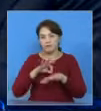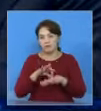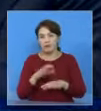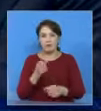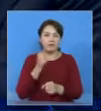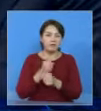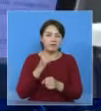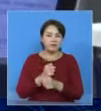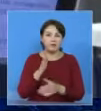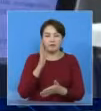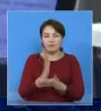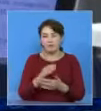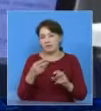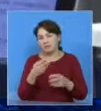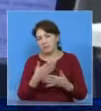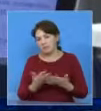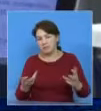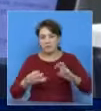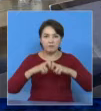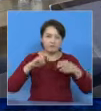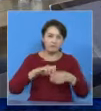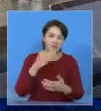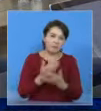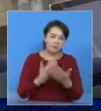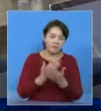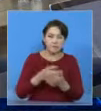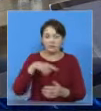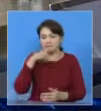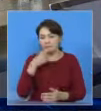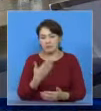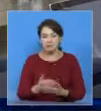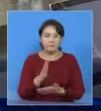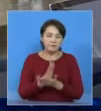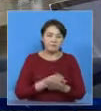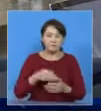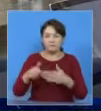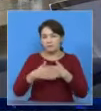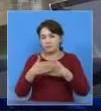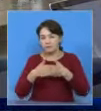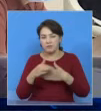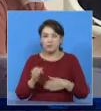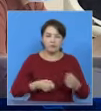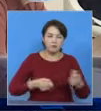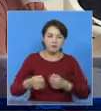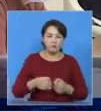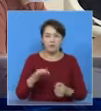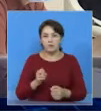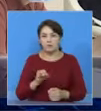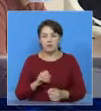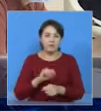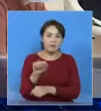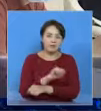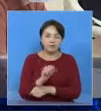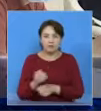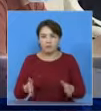масштабная работа, имеется ряд проблем. На совещании об этом было открыто сказано. Партийный выговор объявлен руководителю управления пассажирского транспорта и